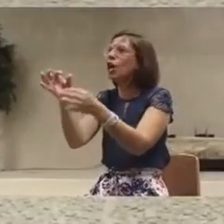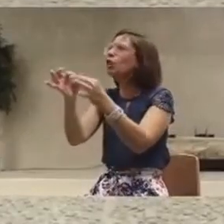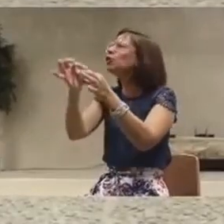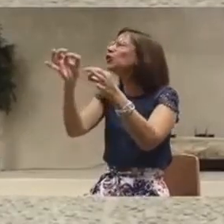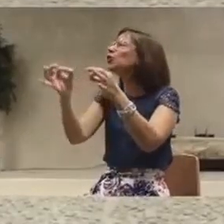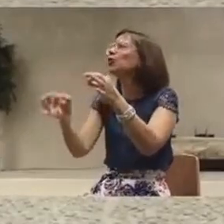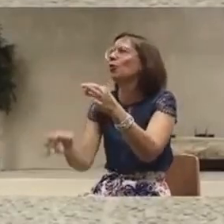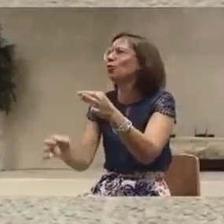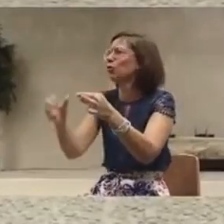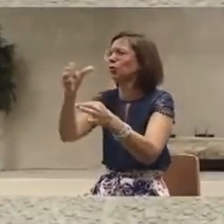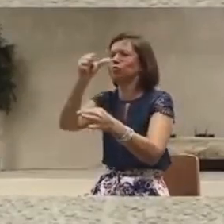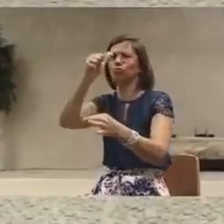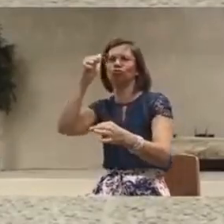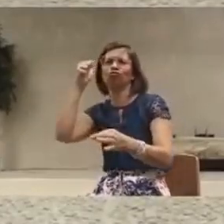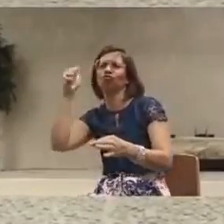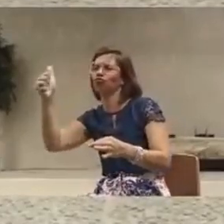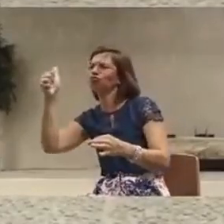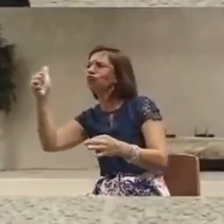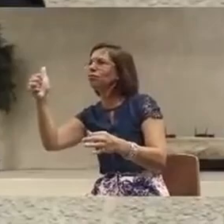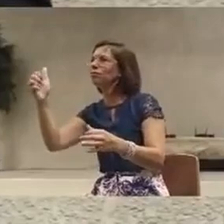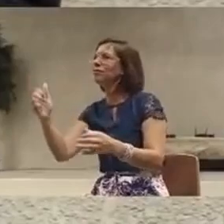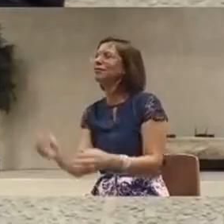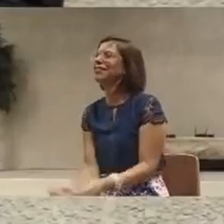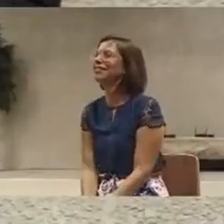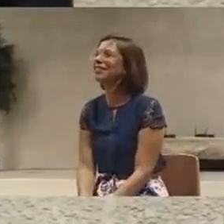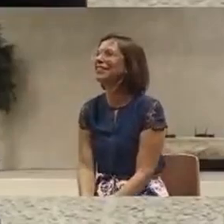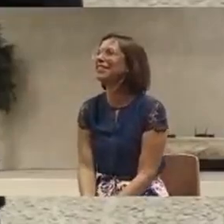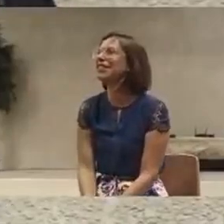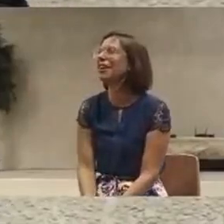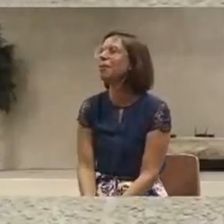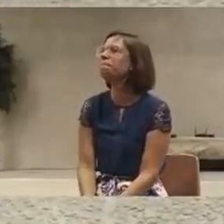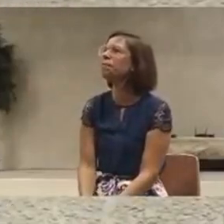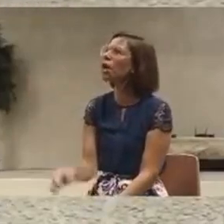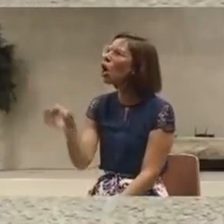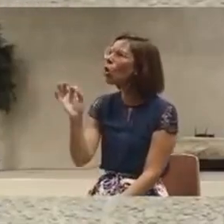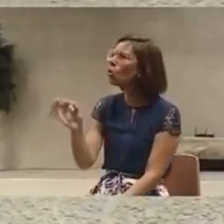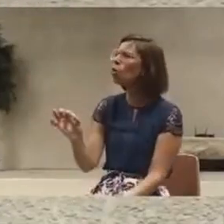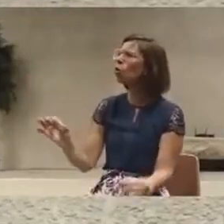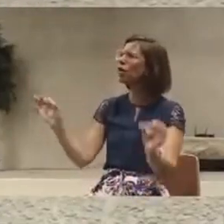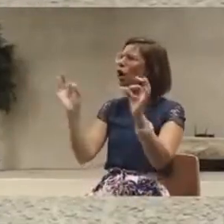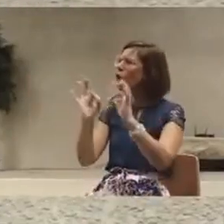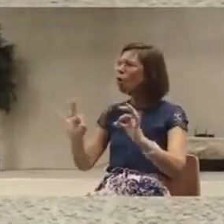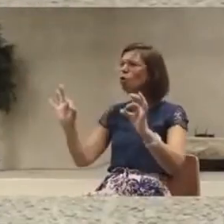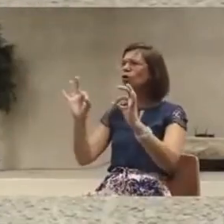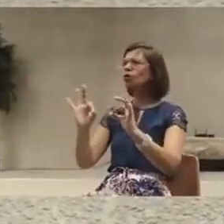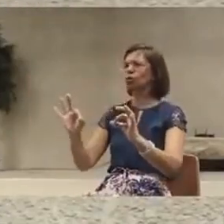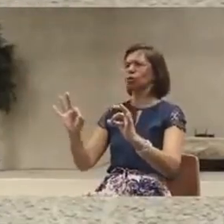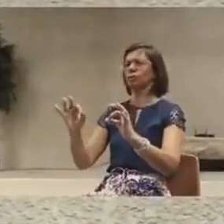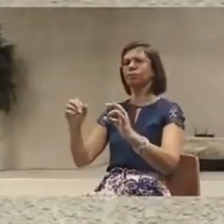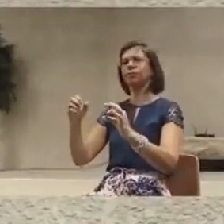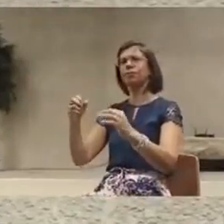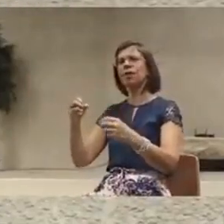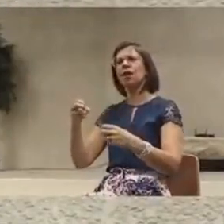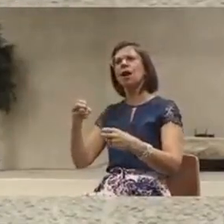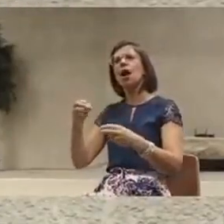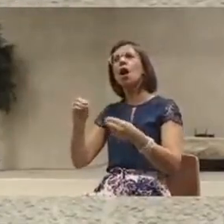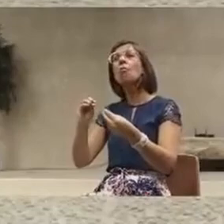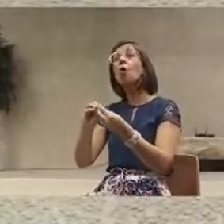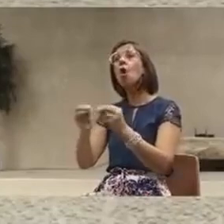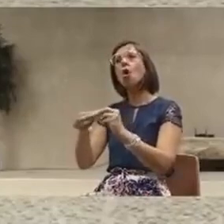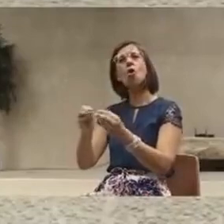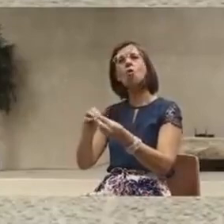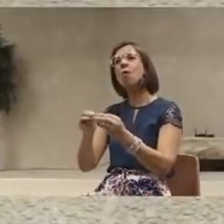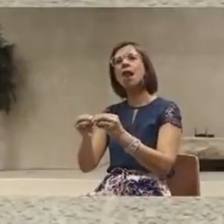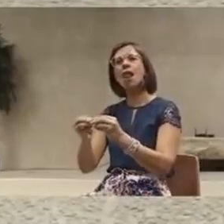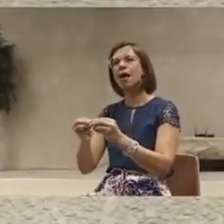Il n'y a aucune tentation, il n'y a aucune épreuve, aucun désert, aucun problème qui